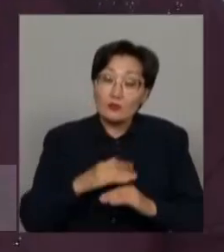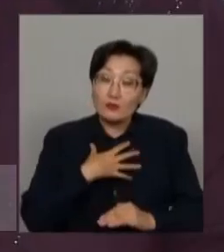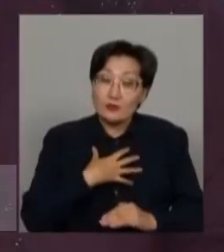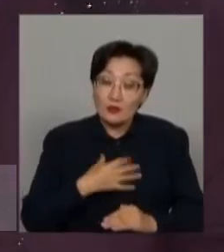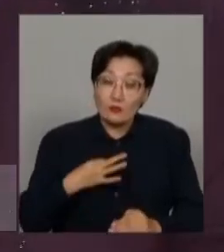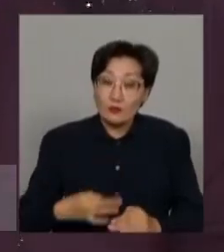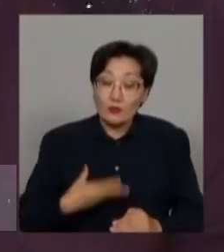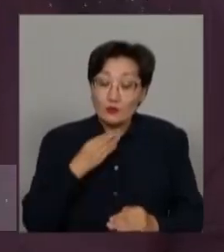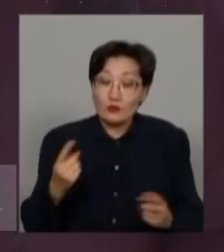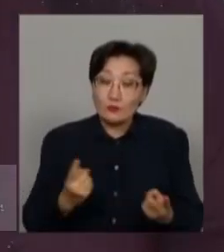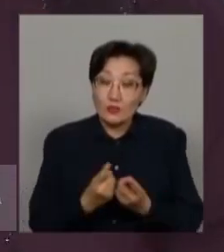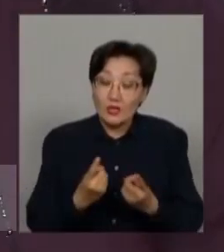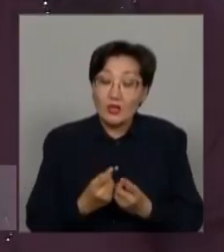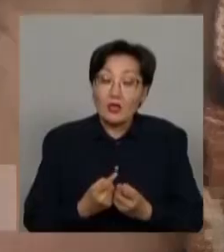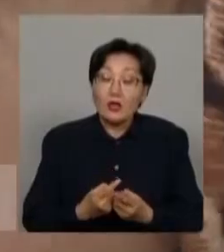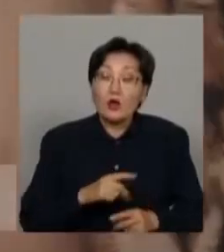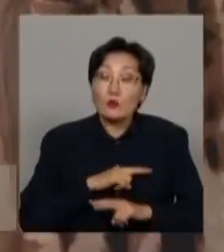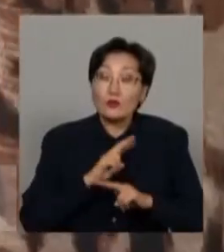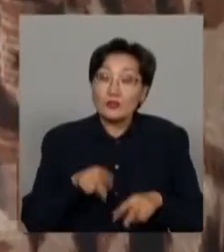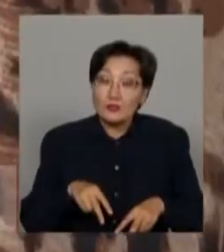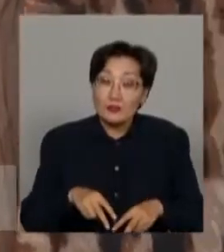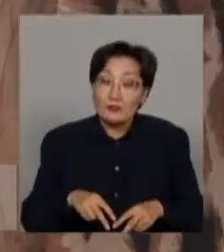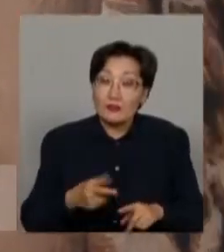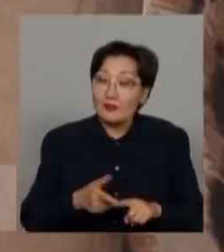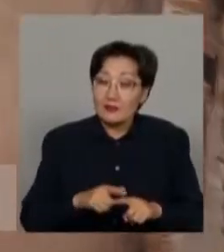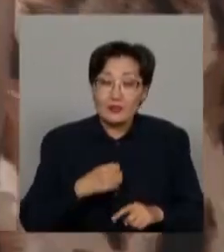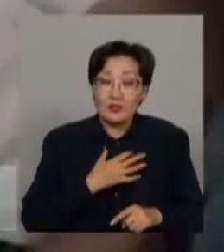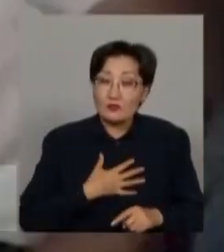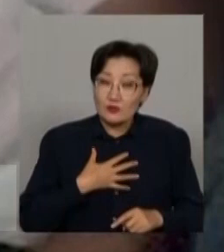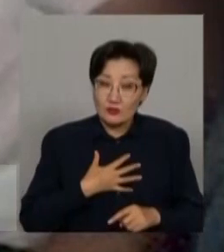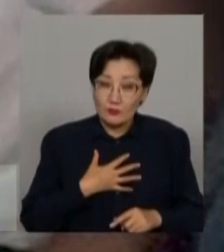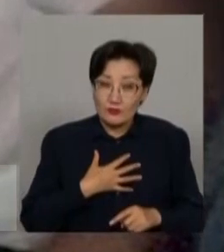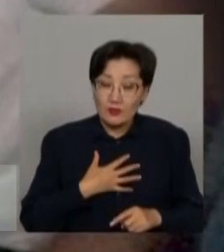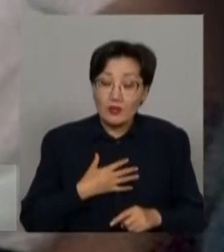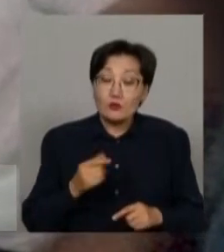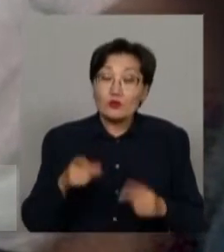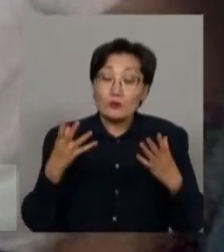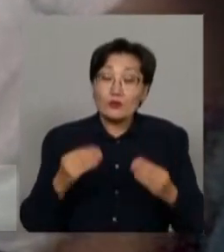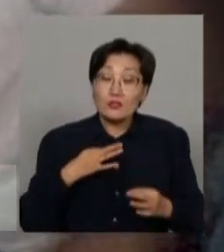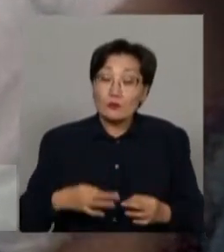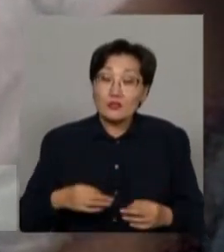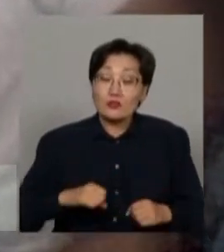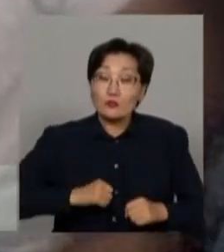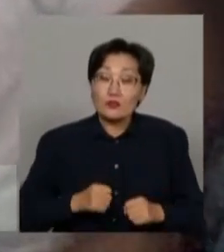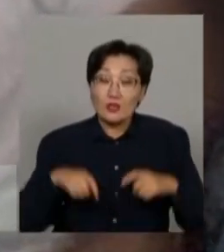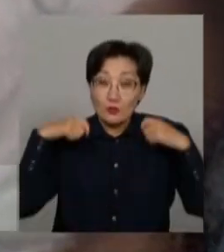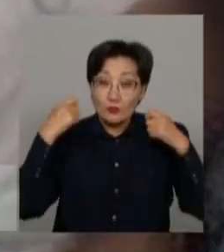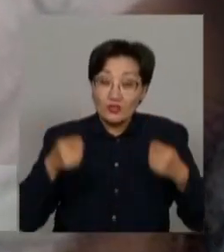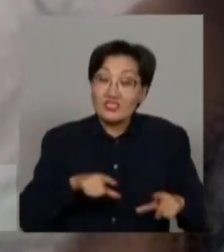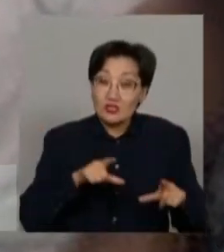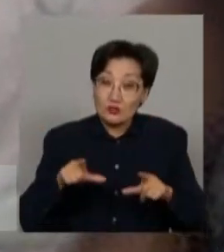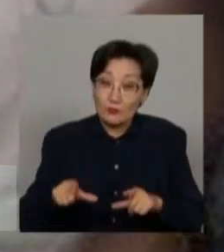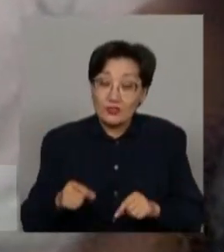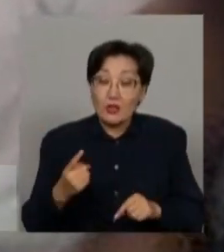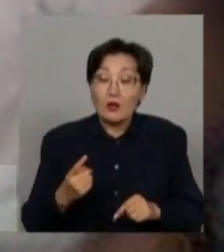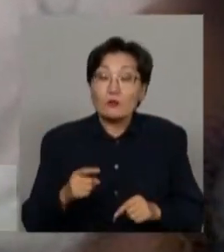өз сыныптастарының қолынан қаза болғаны қатты қынжылтады деп зар еңіреп отыр. Айтуынша, сол күні олы достарымен туған күн кешіне кеткен, тіпті